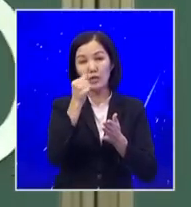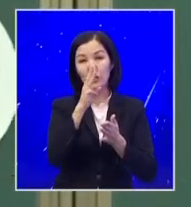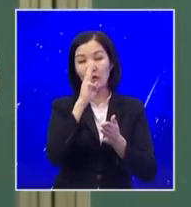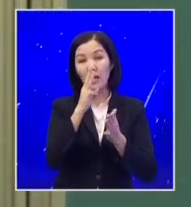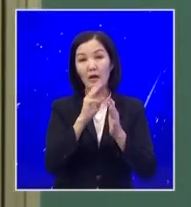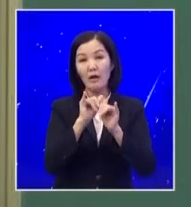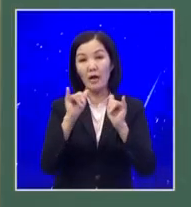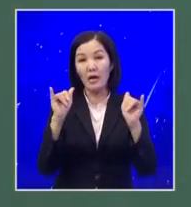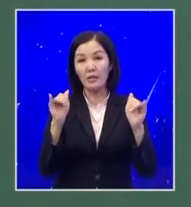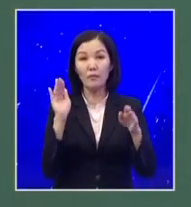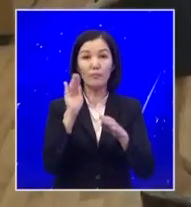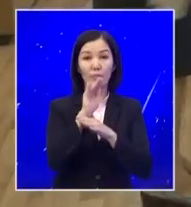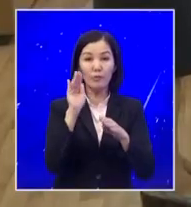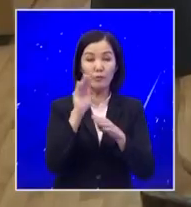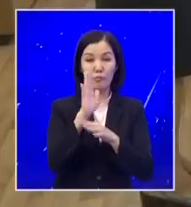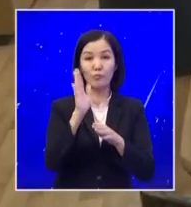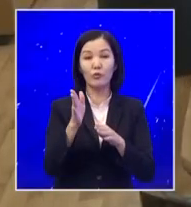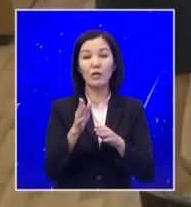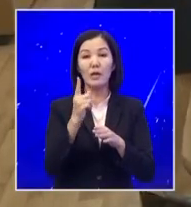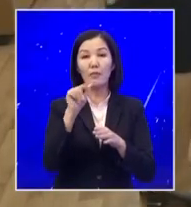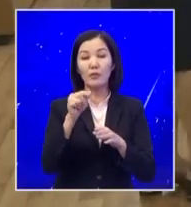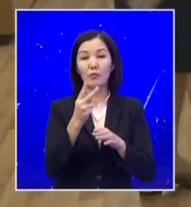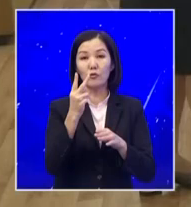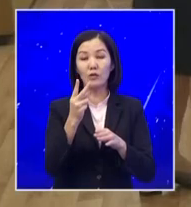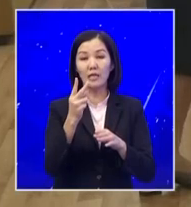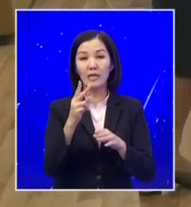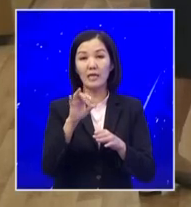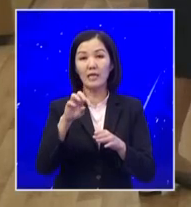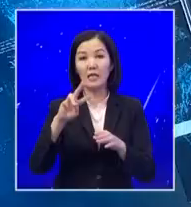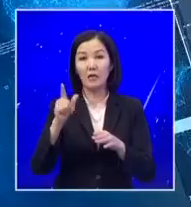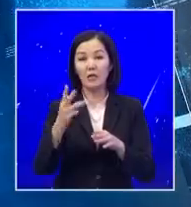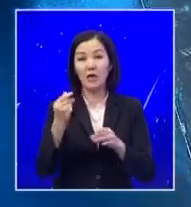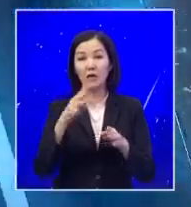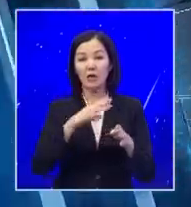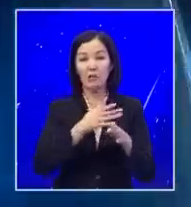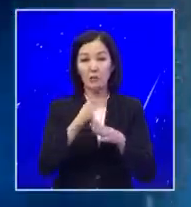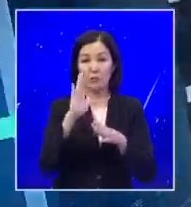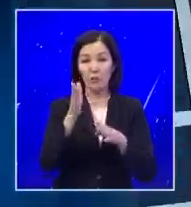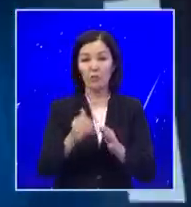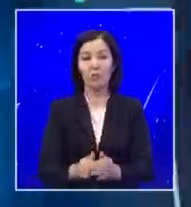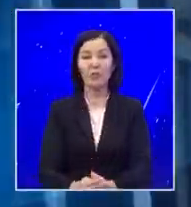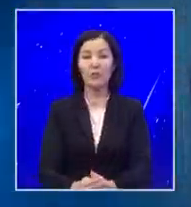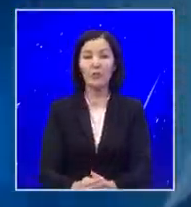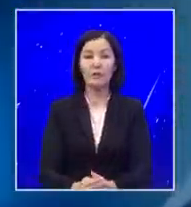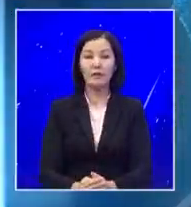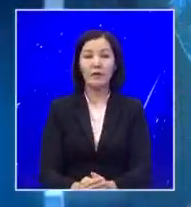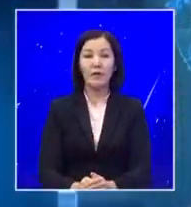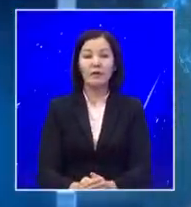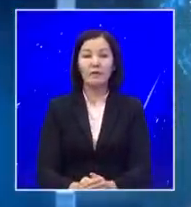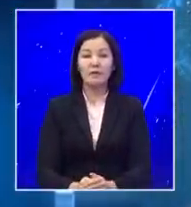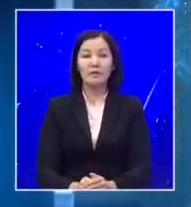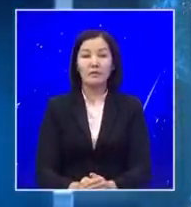арта беретінін жеткізді. Бұл мақсатқа алда 1,2 триллион теңге бөлінбек. Амина Құдайберген, Жазлан Шымкенже, Жетісу